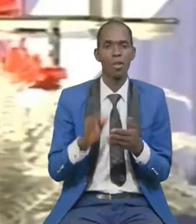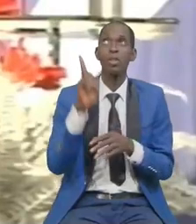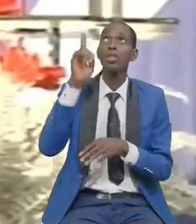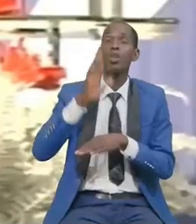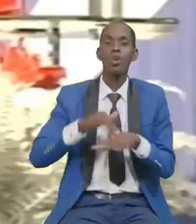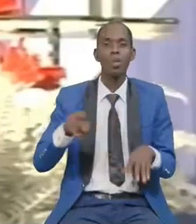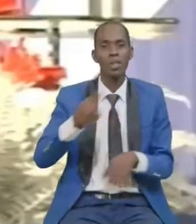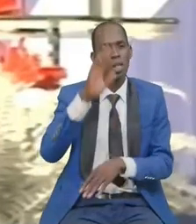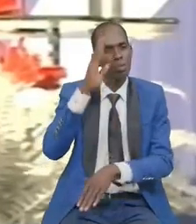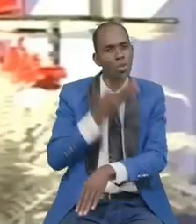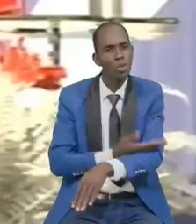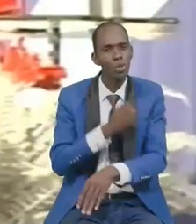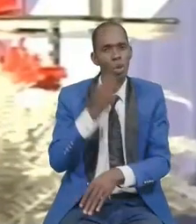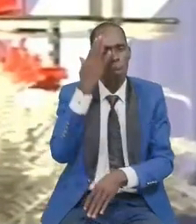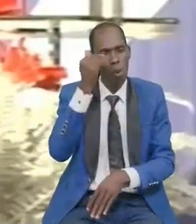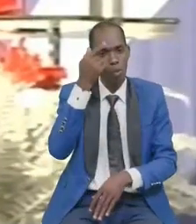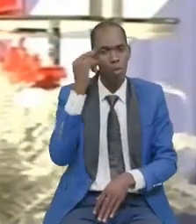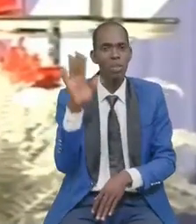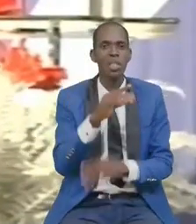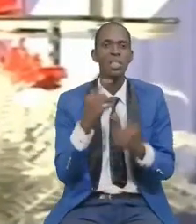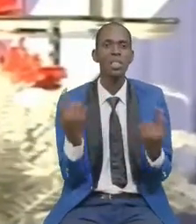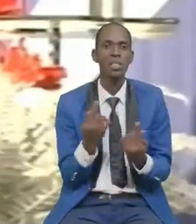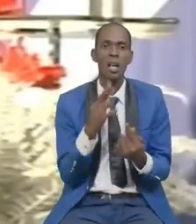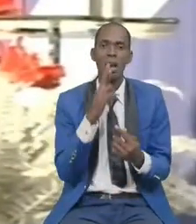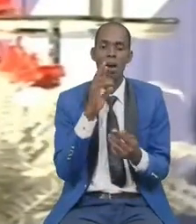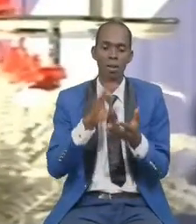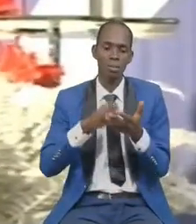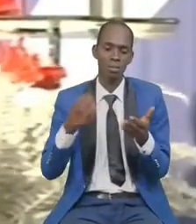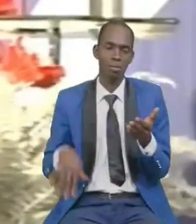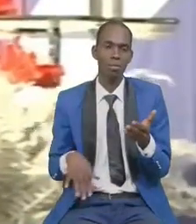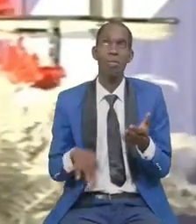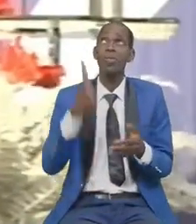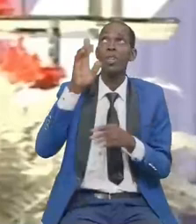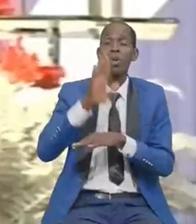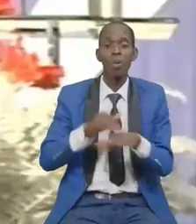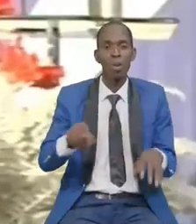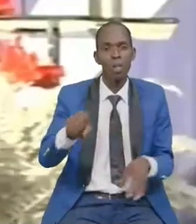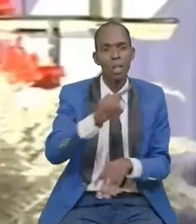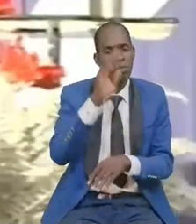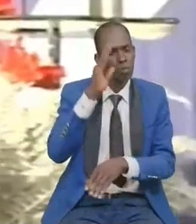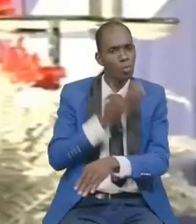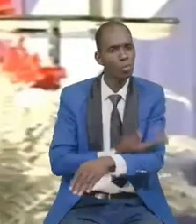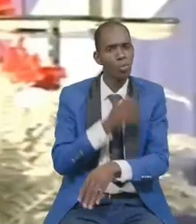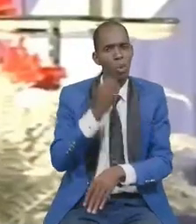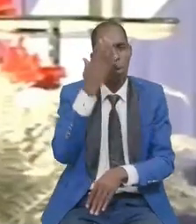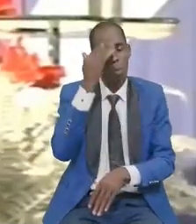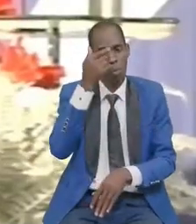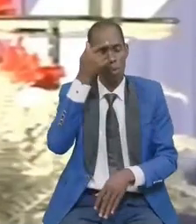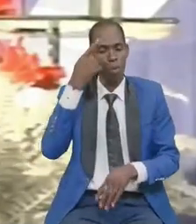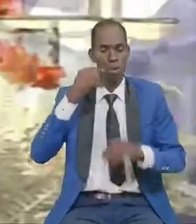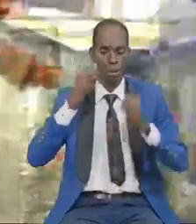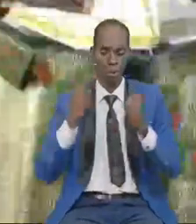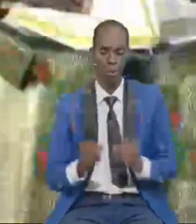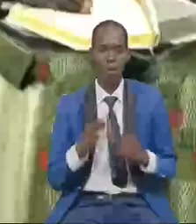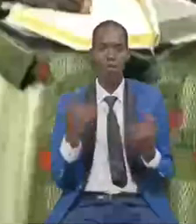que leurs péchés sont ôtés. Il les appelle fils parce que la puissance du péché est brisée. Il